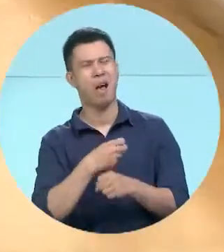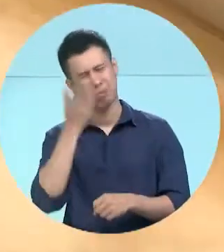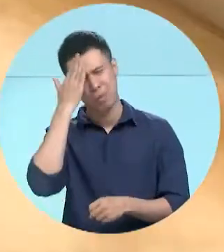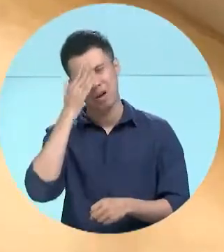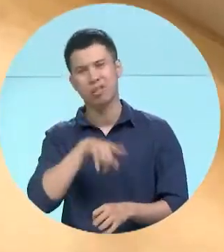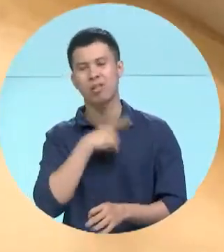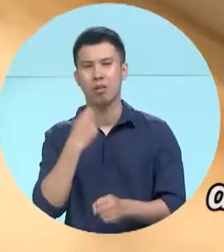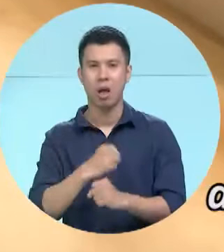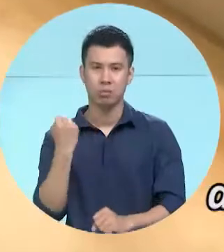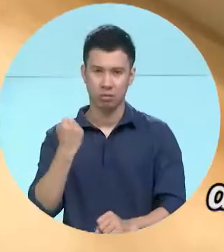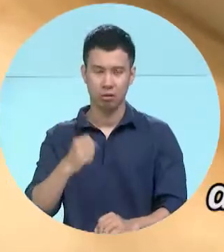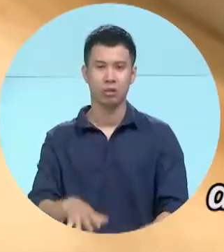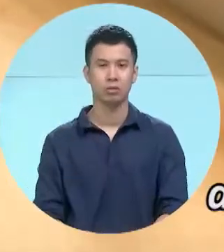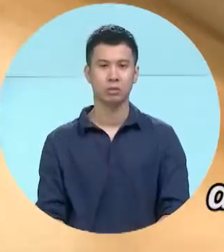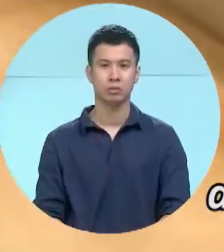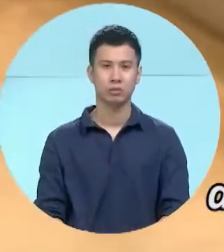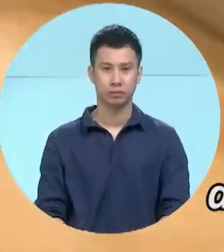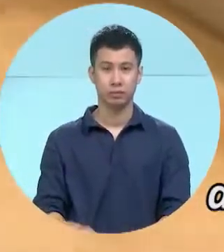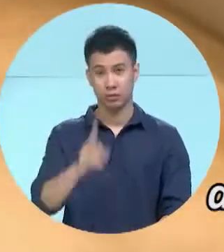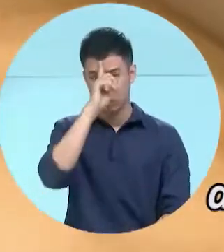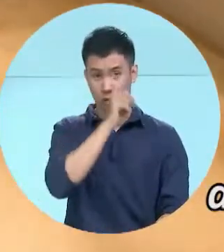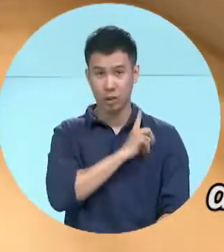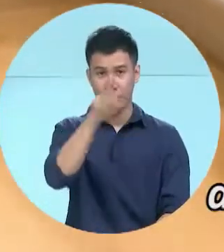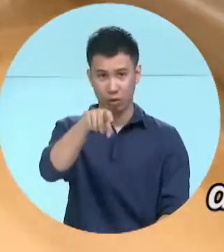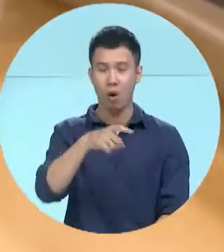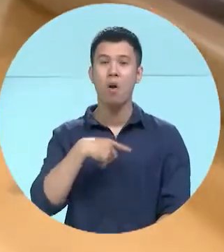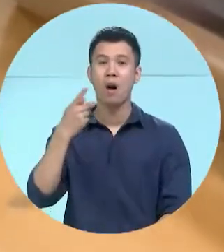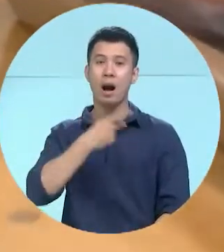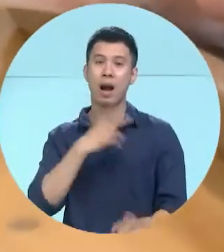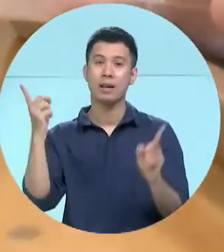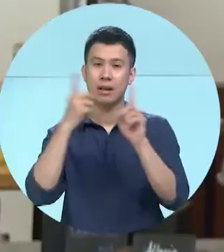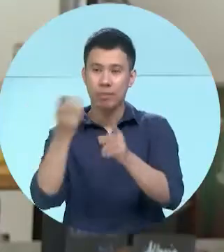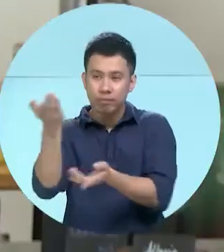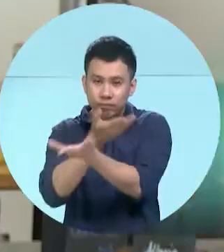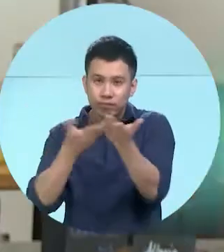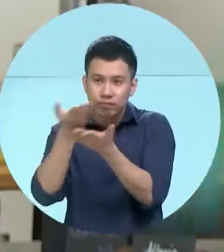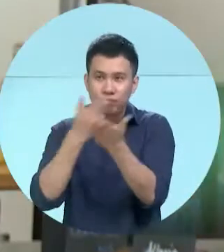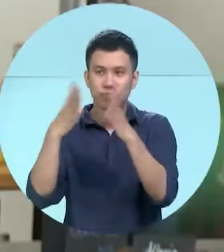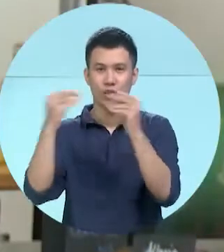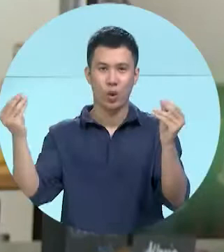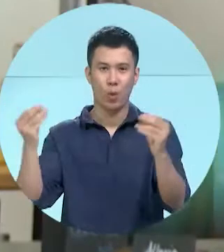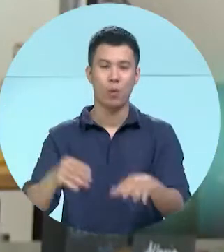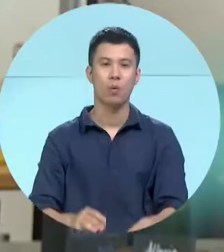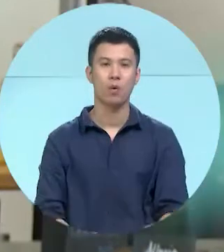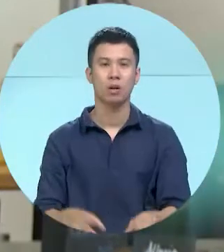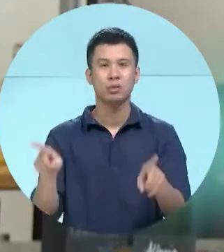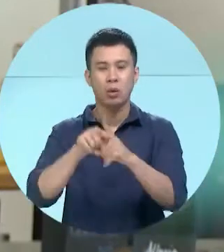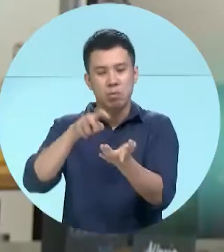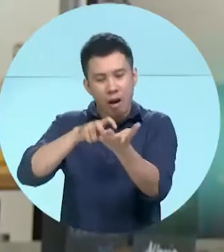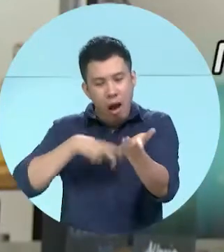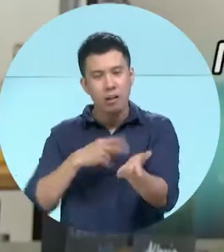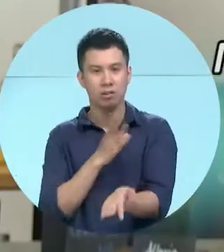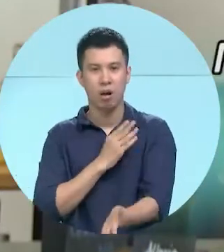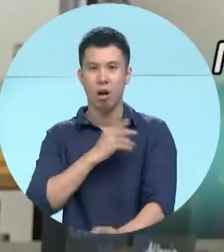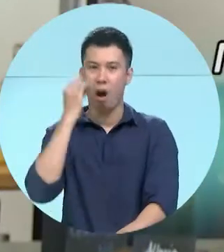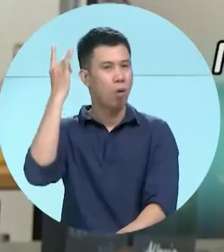Hoàng rất là tự tin hơn, thích giao tiếp với khách nhiều hơn trước. Tức là bạn ấy không ngại, không sợ sệt gì